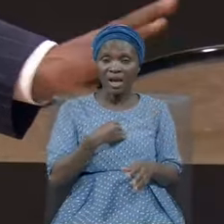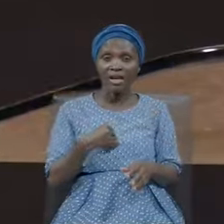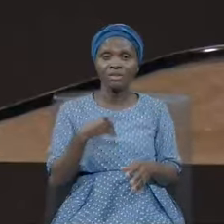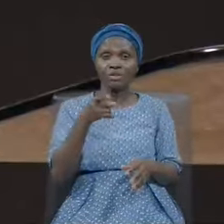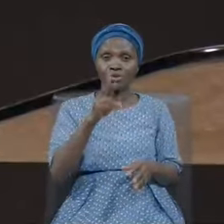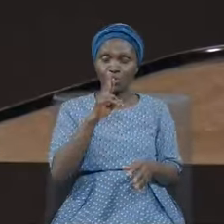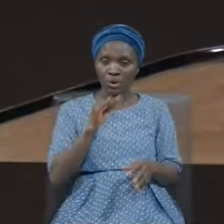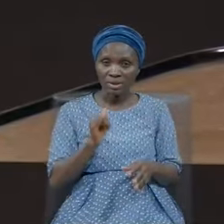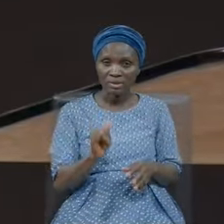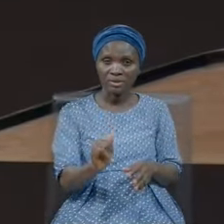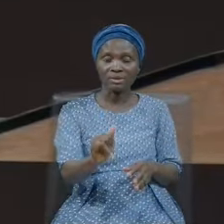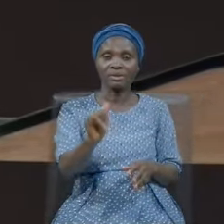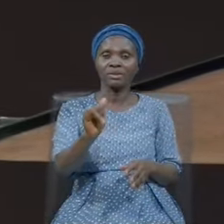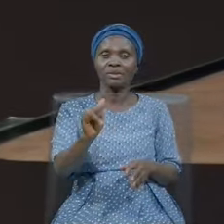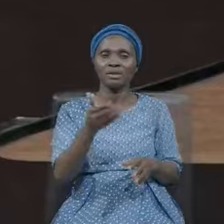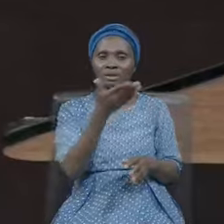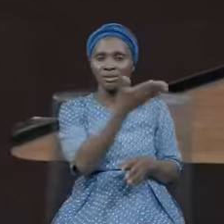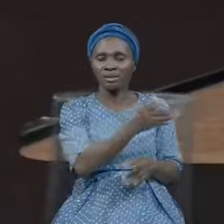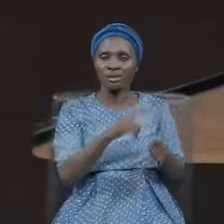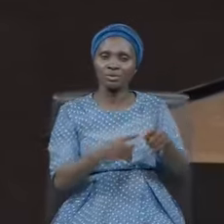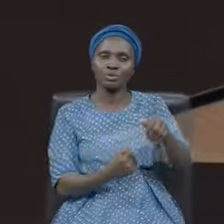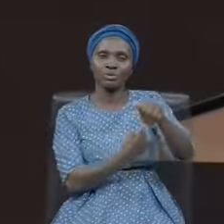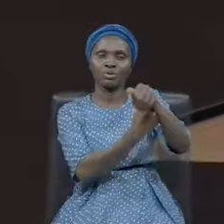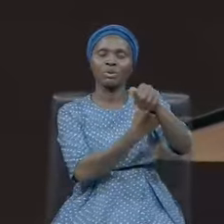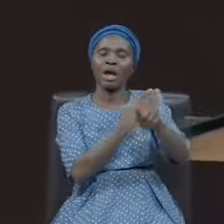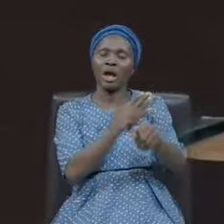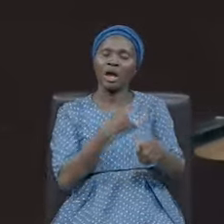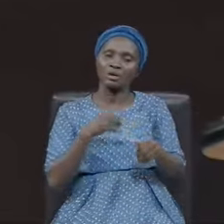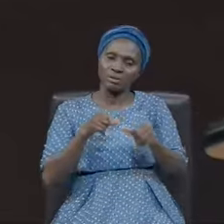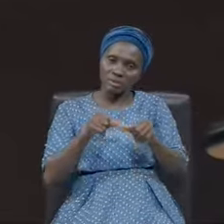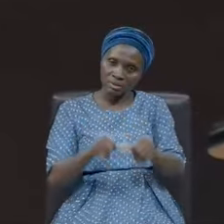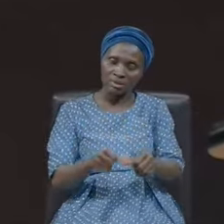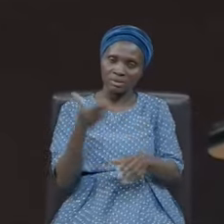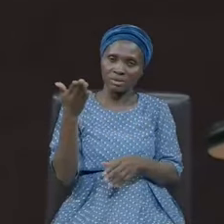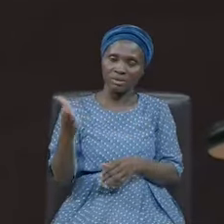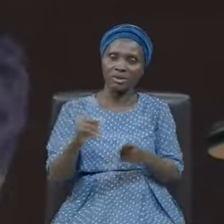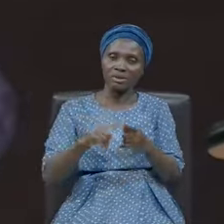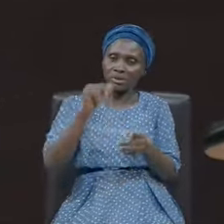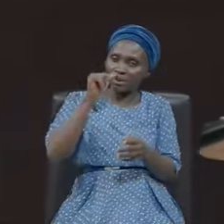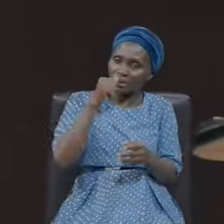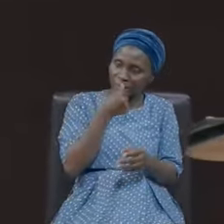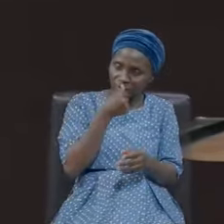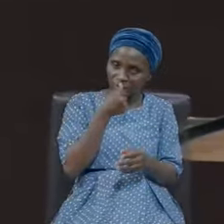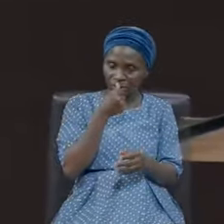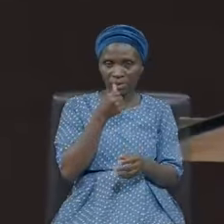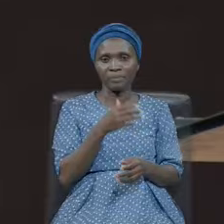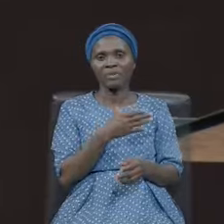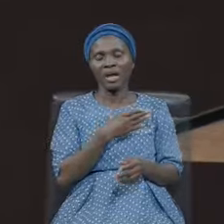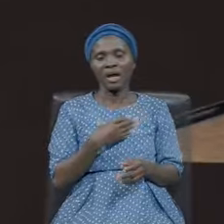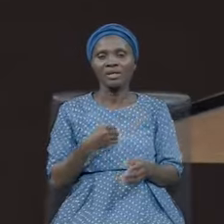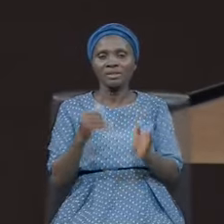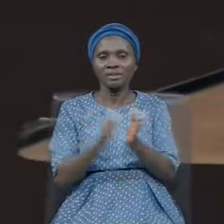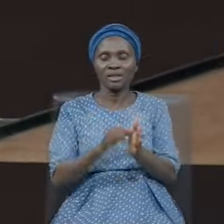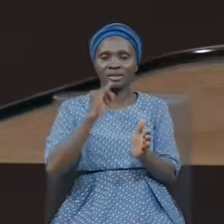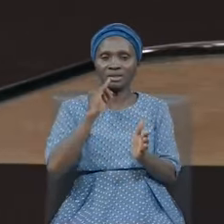encore supporter, soutenir et vous présenter l'autre joue. Ça, c'est transcendant